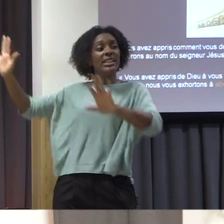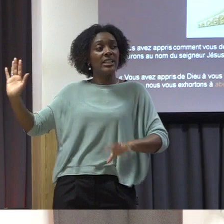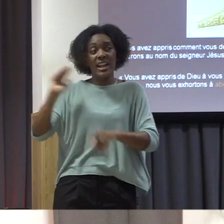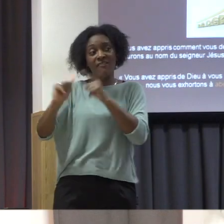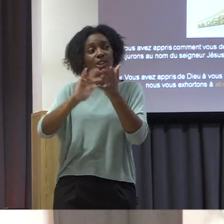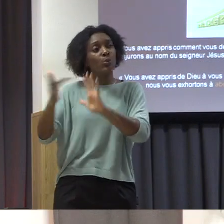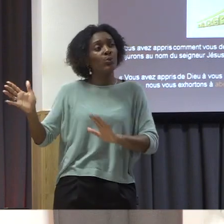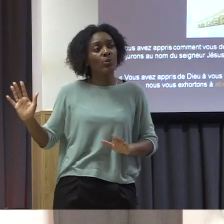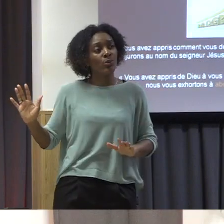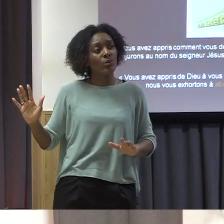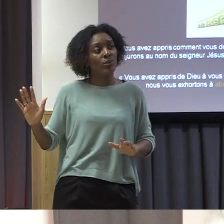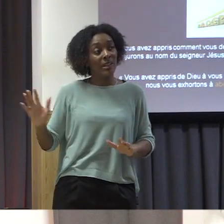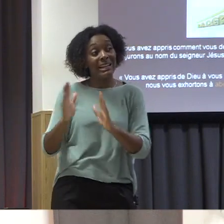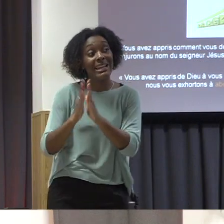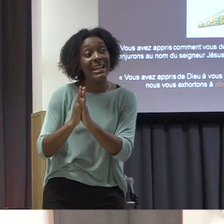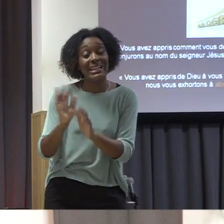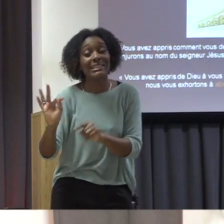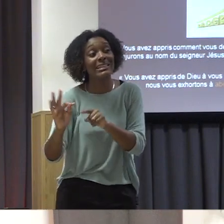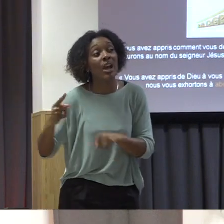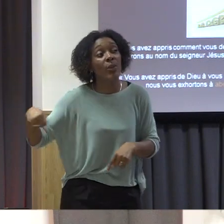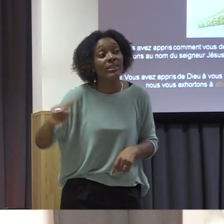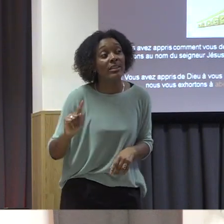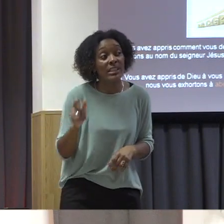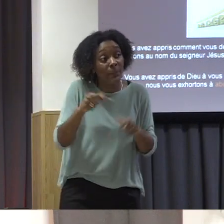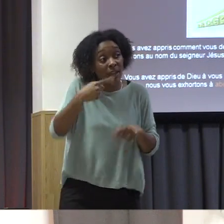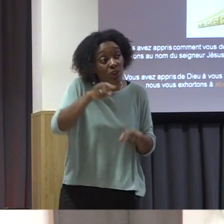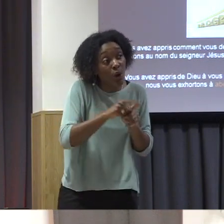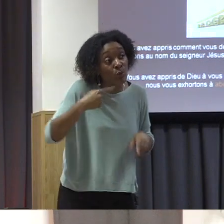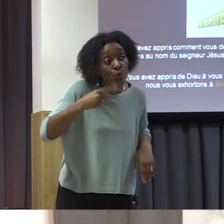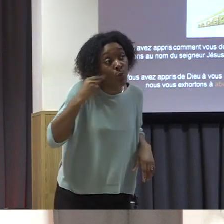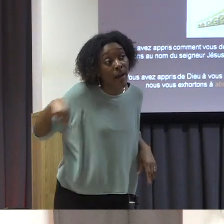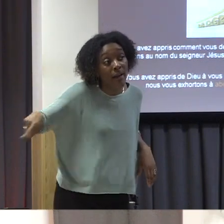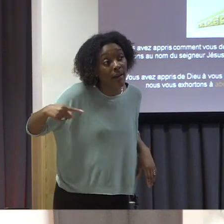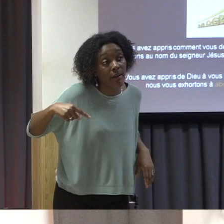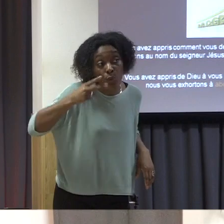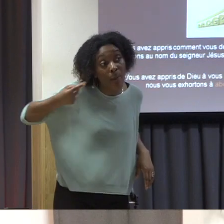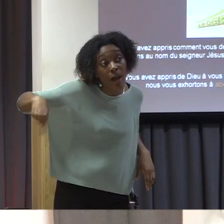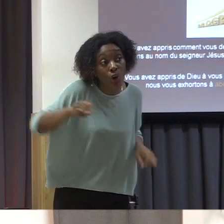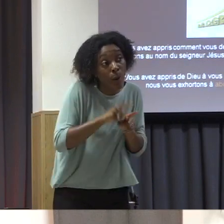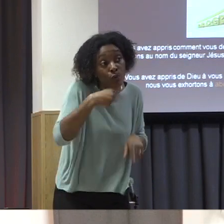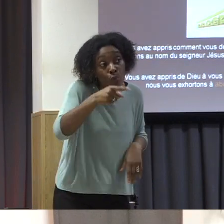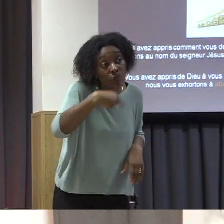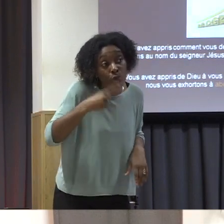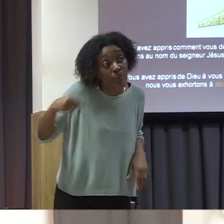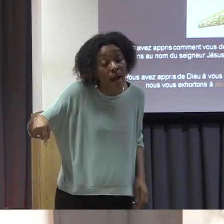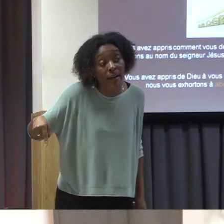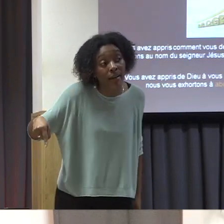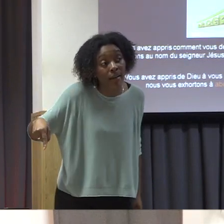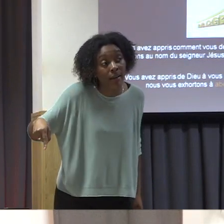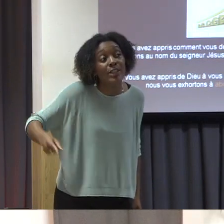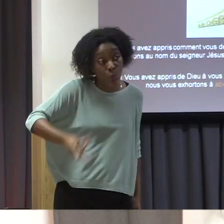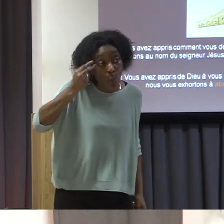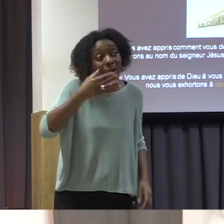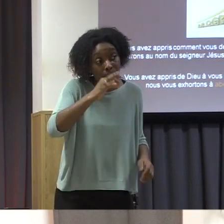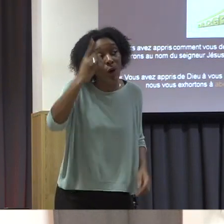de l'église de Thessalonique. Ils n'étaient pas tous des super spirituels. Ils ont simplement entendu la parole de Dieu. Ils ont compris que c'était la